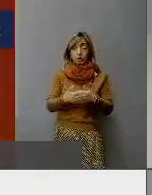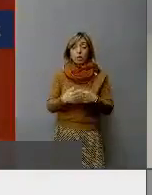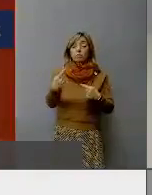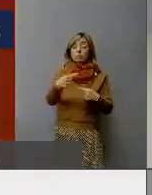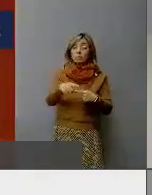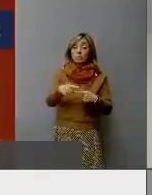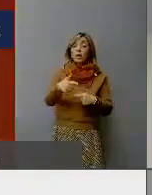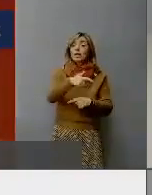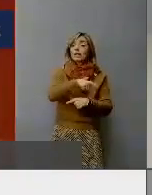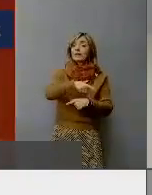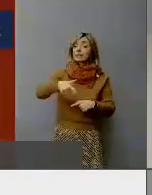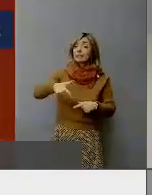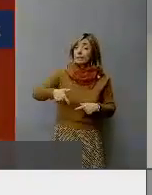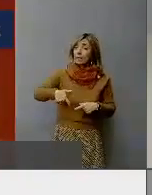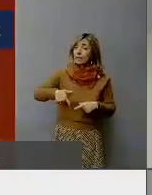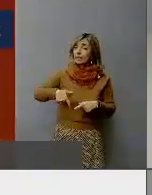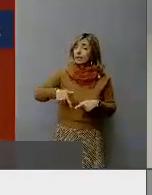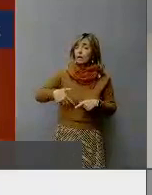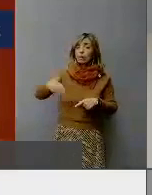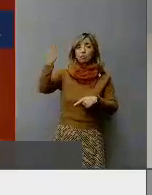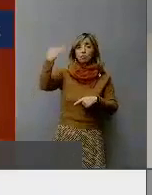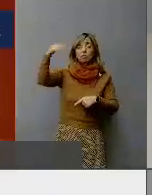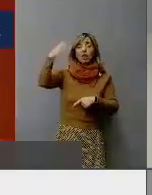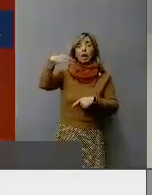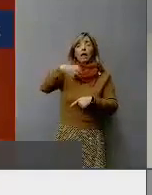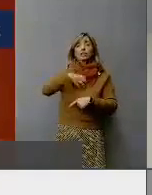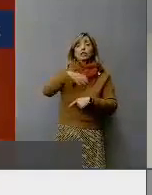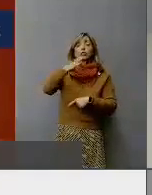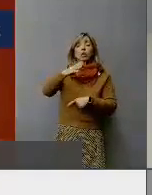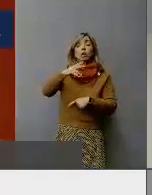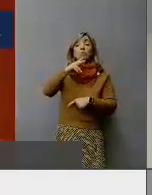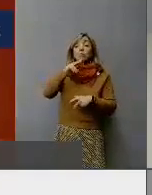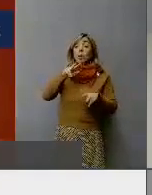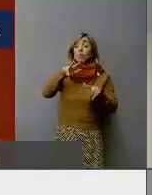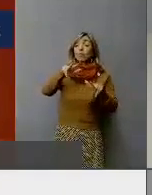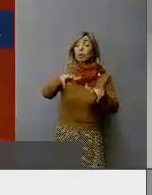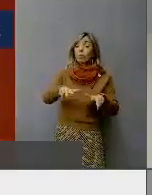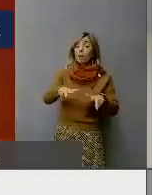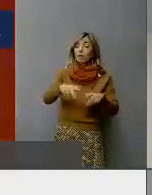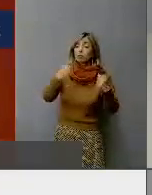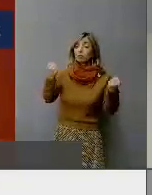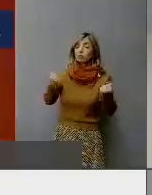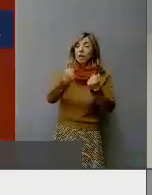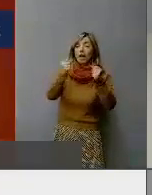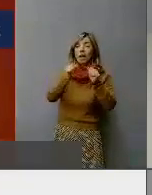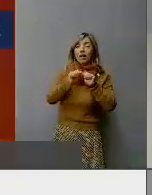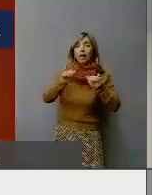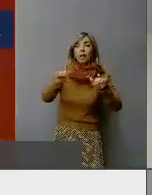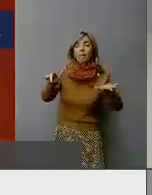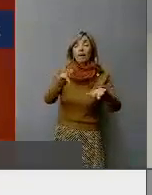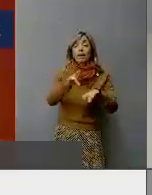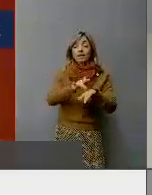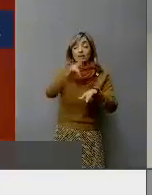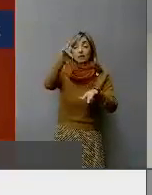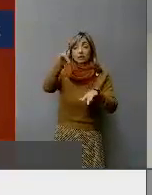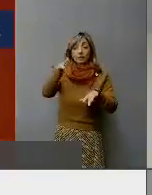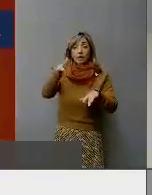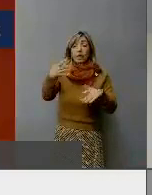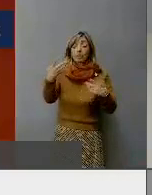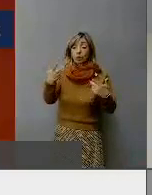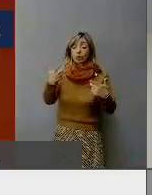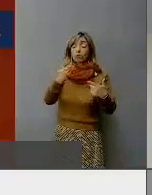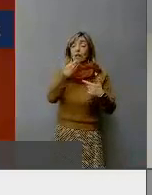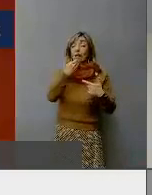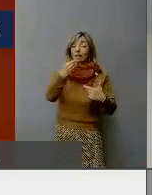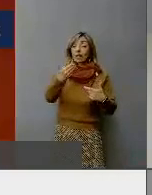era allora assessore campana se non sbaglio una campagna di sensibilizzazione attraverso gli adesivi sui casi netti che